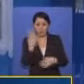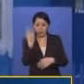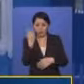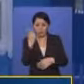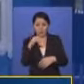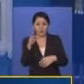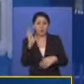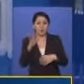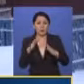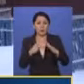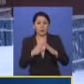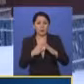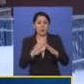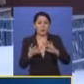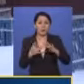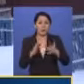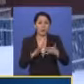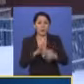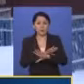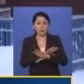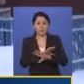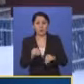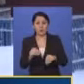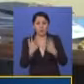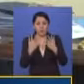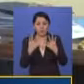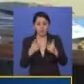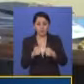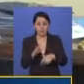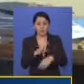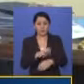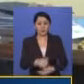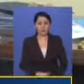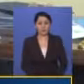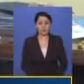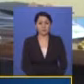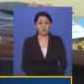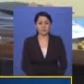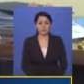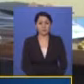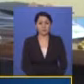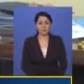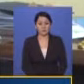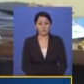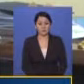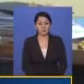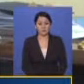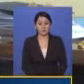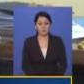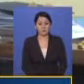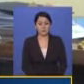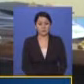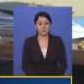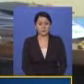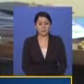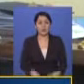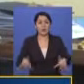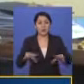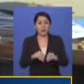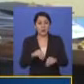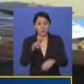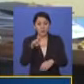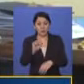қамтылған. Электр қуатының жетіспеушілігі мәселесі де шешіліп жатыр. В Кызылжарском районе 15000 дворов. На сегодняшний день обеспечение водой. Жалпы